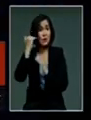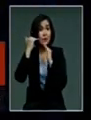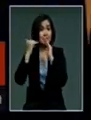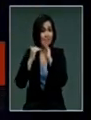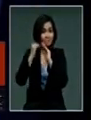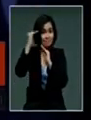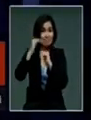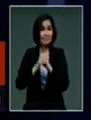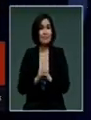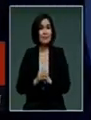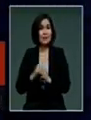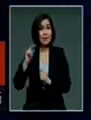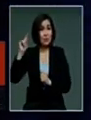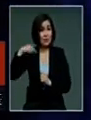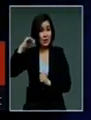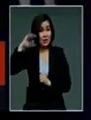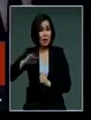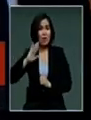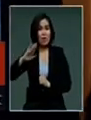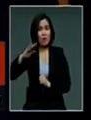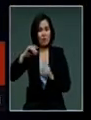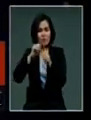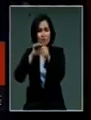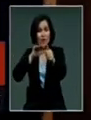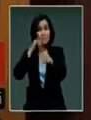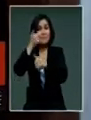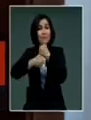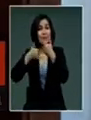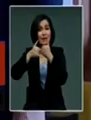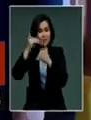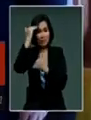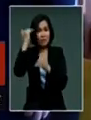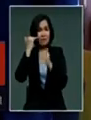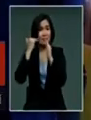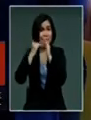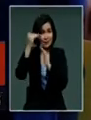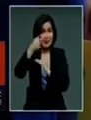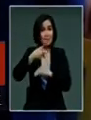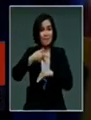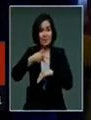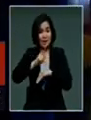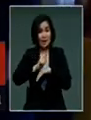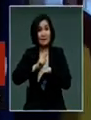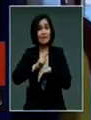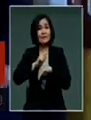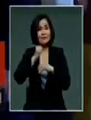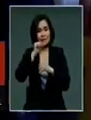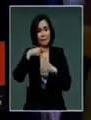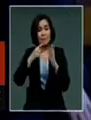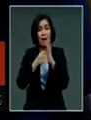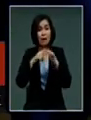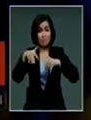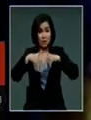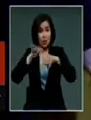น้องสาวของนายคิมจองอึนผู้นำสูงสุดเกาหลีเหนือพร้อมด้วยนายคิมยองนำประธานสภาประชาชนสูงสุดเกาหลีเหนือ